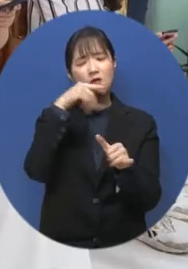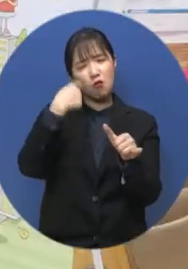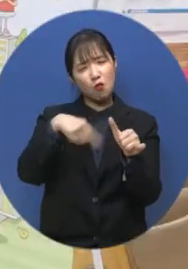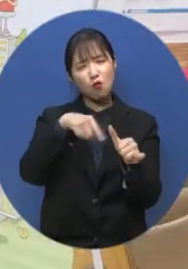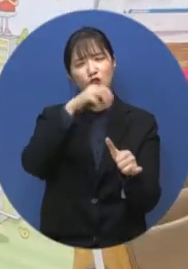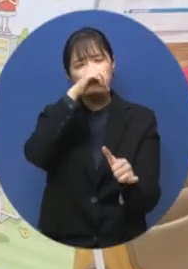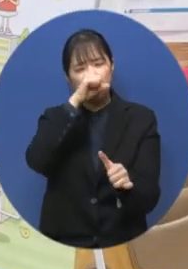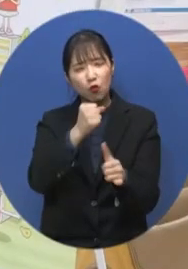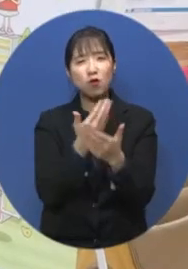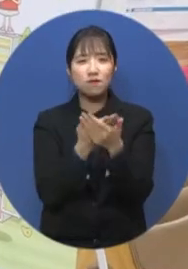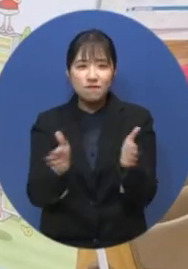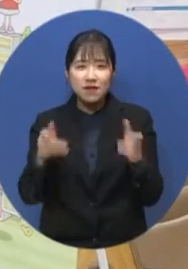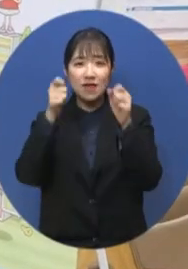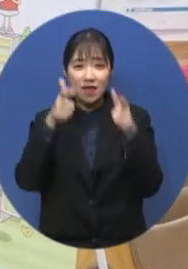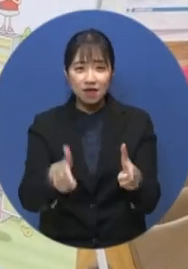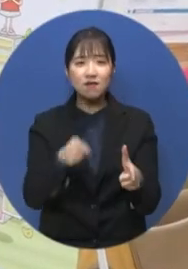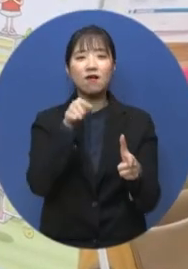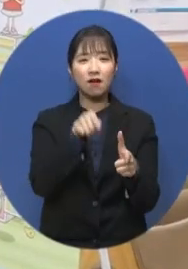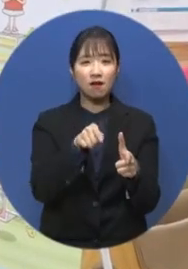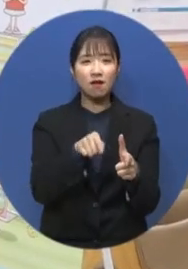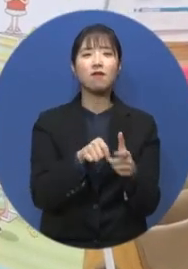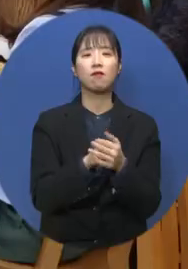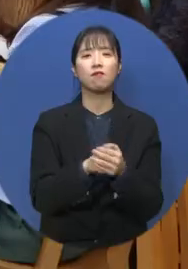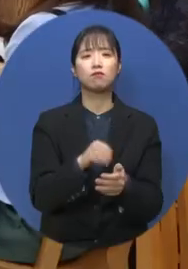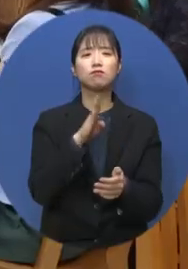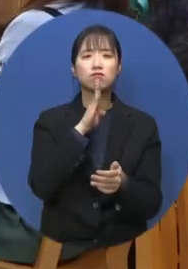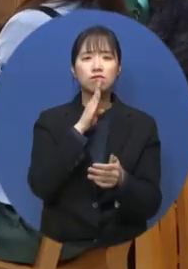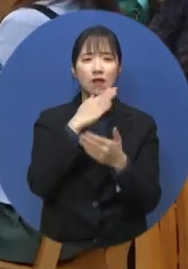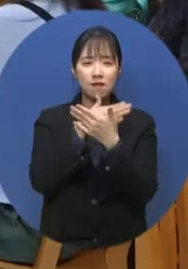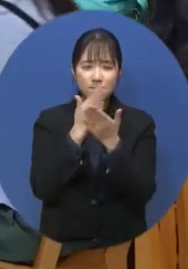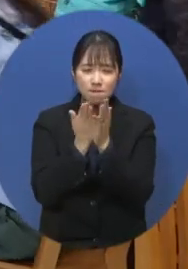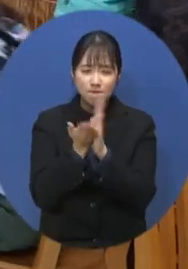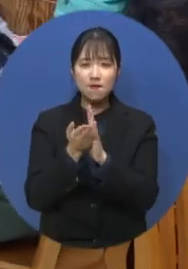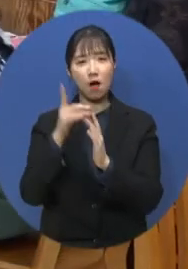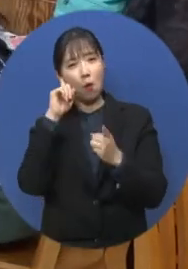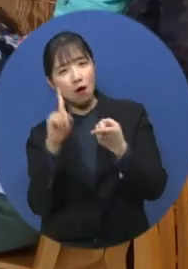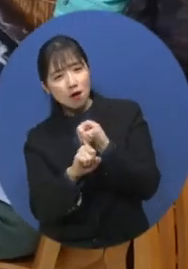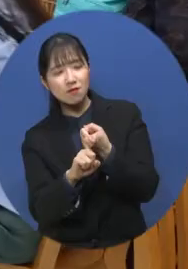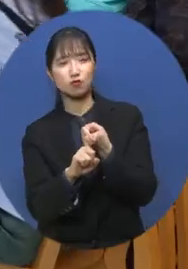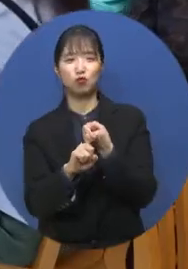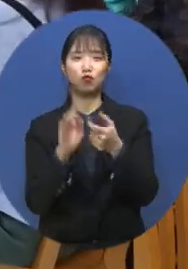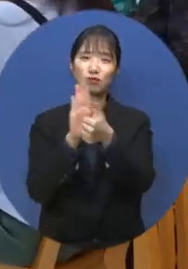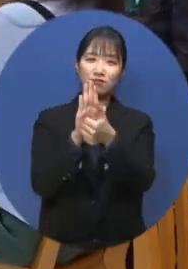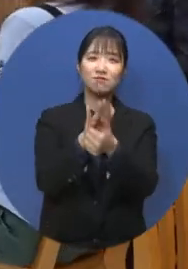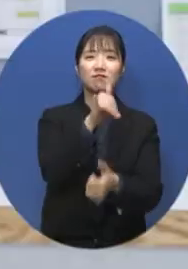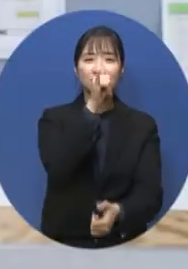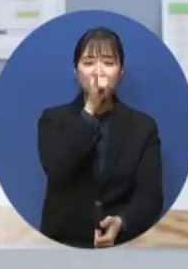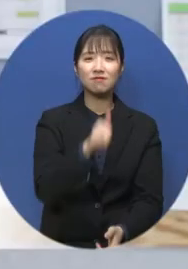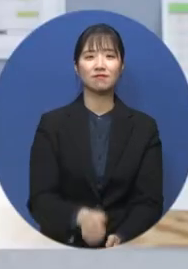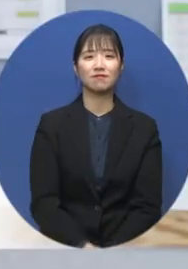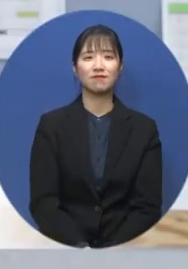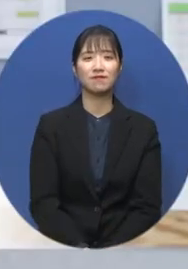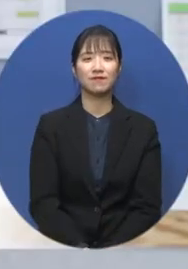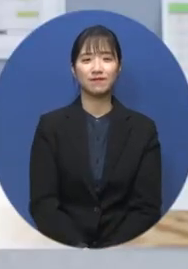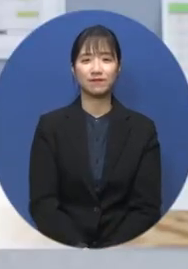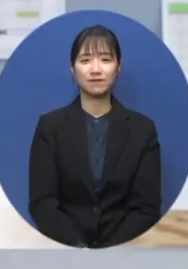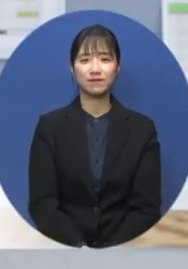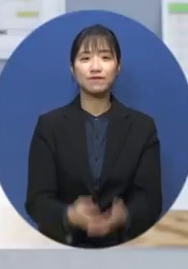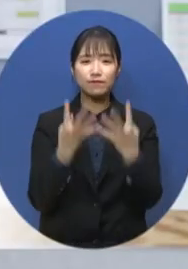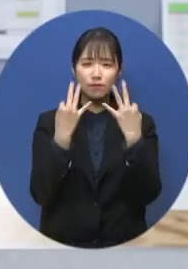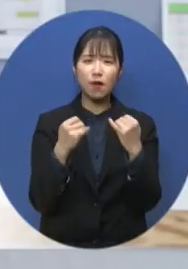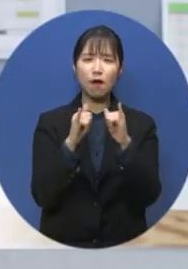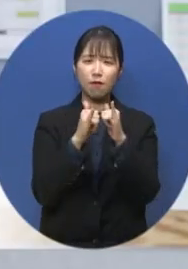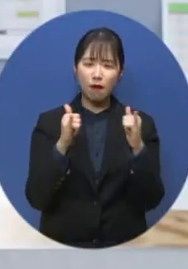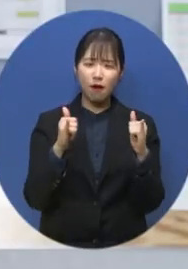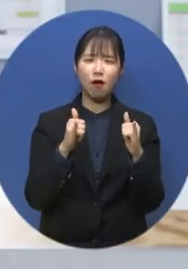노력은 다문화 복지정책 거버넌스에 다양한 관심과 지지를 이끌고 있습니다. 많은 수의 다문화